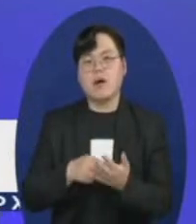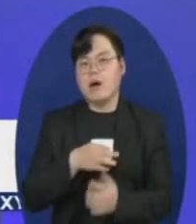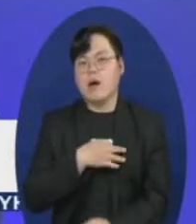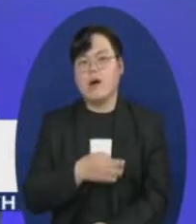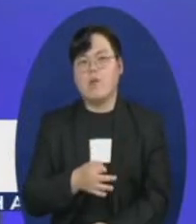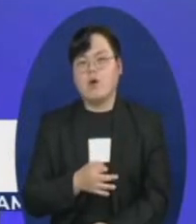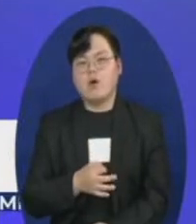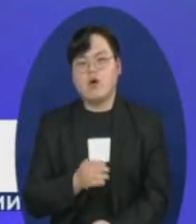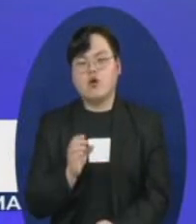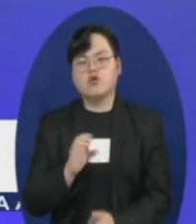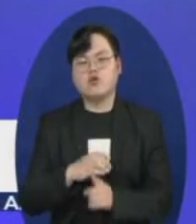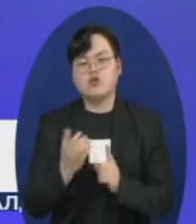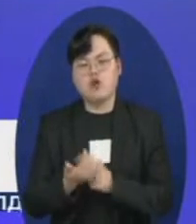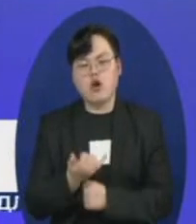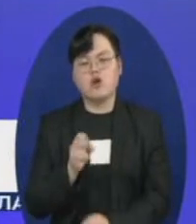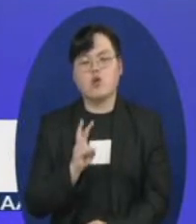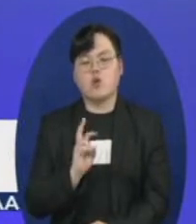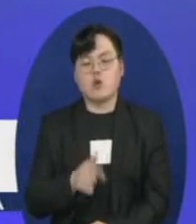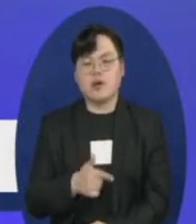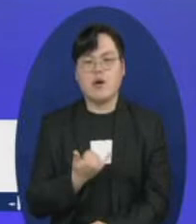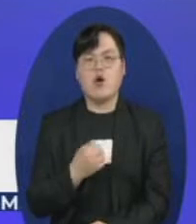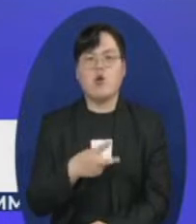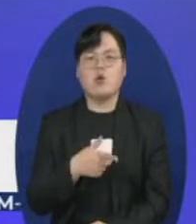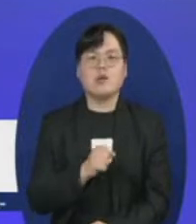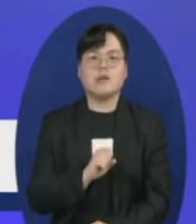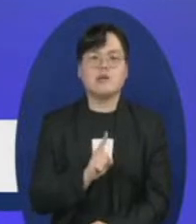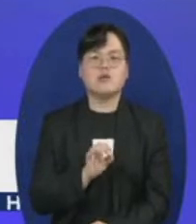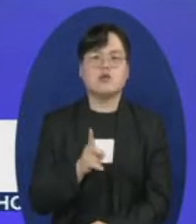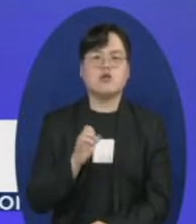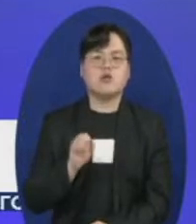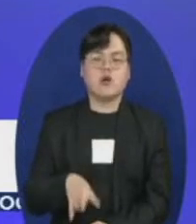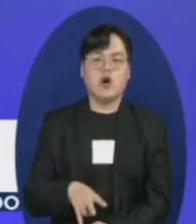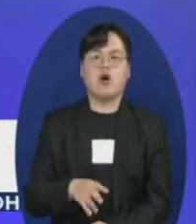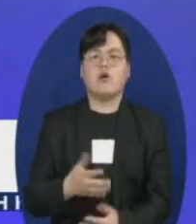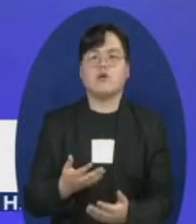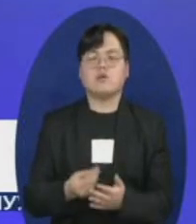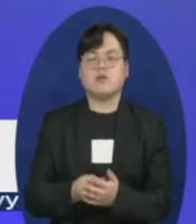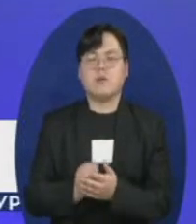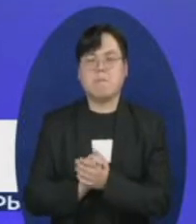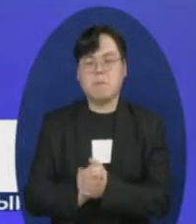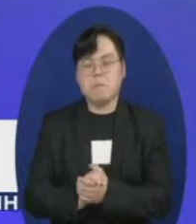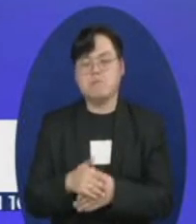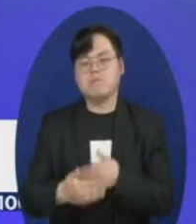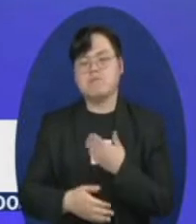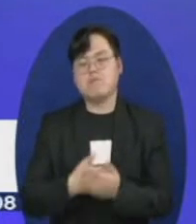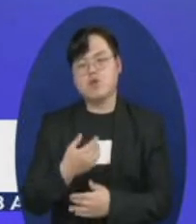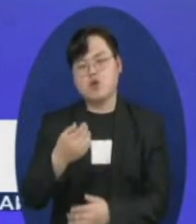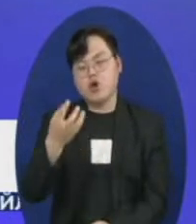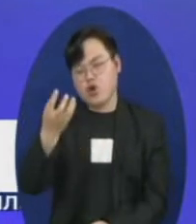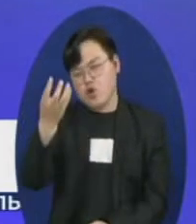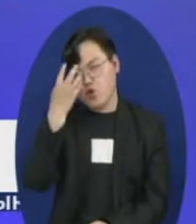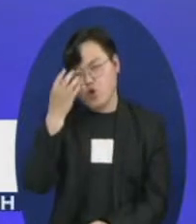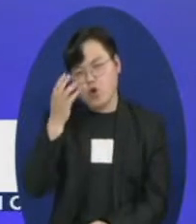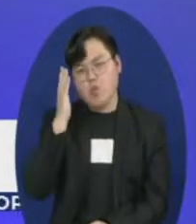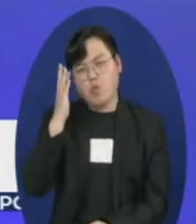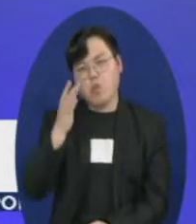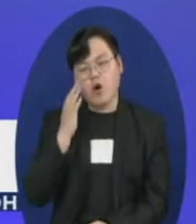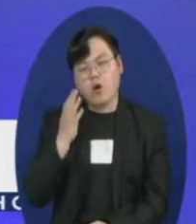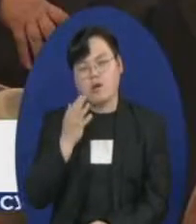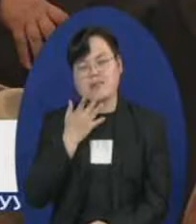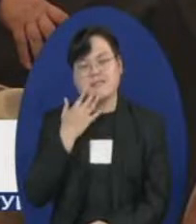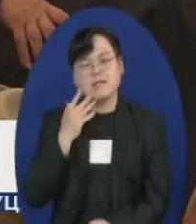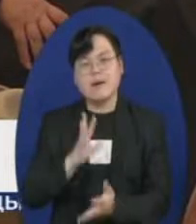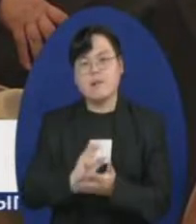тулгарсан соёл урлаг, утга зохиол, соён гэгэрүүлэх талаар баримтлах төрийн бодлого